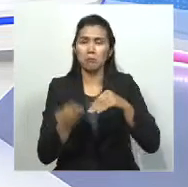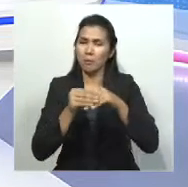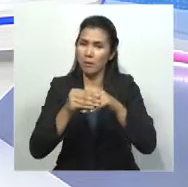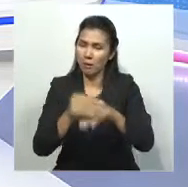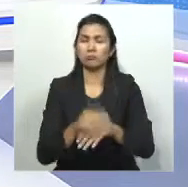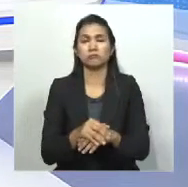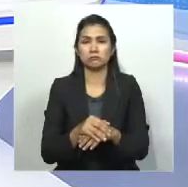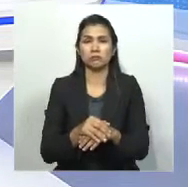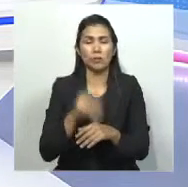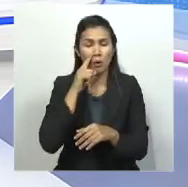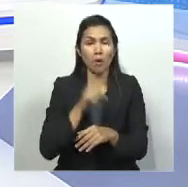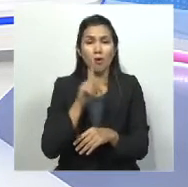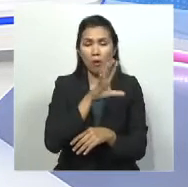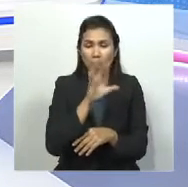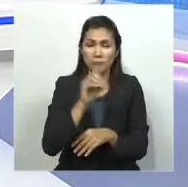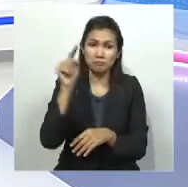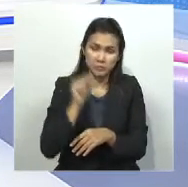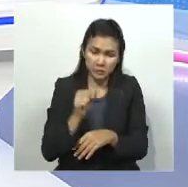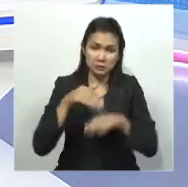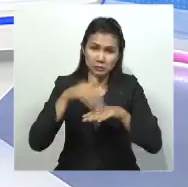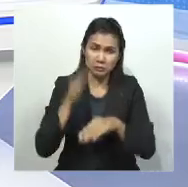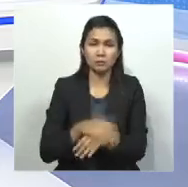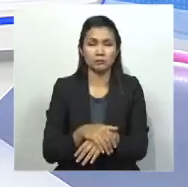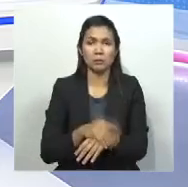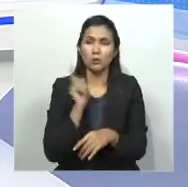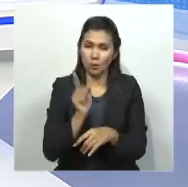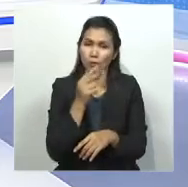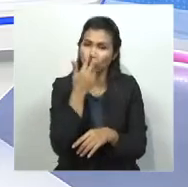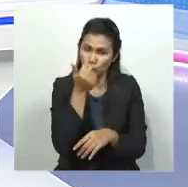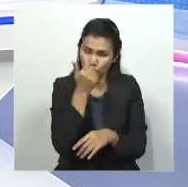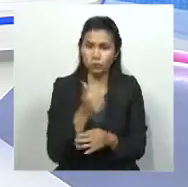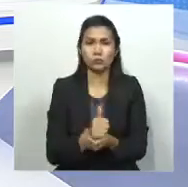พิ่มขึ้นกว่าปกติเนี่ยกว่า50%ทีเดียวนะคะเพราะฉะนั้นก็ต้องดูแลตัวเองกันด้วย